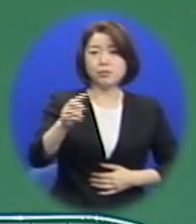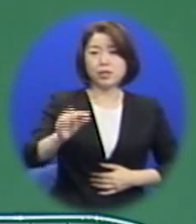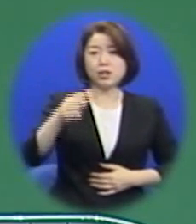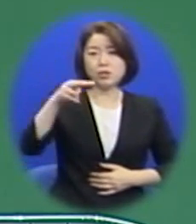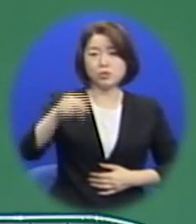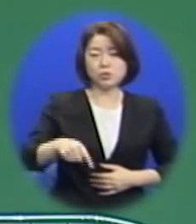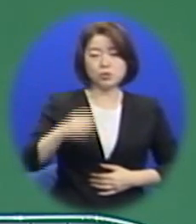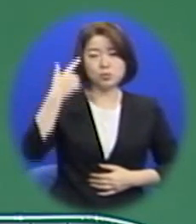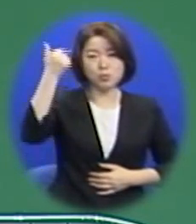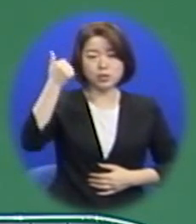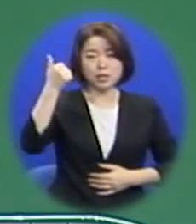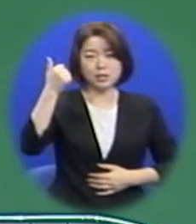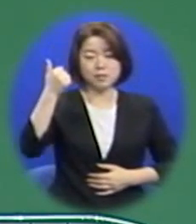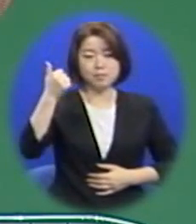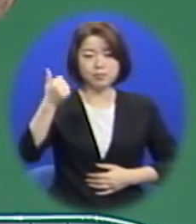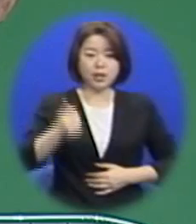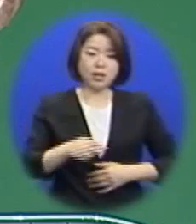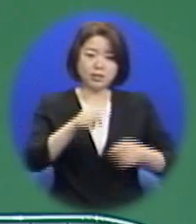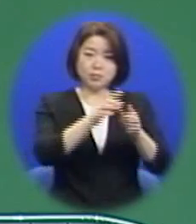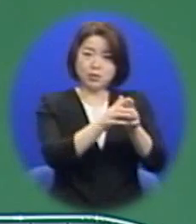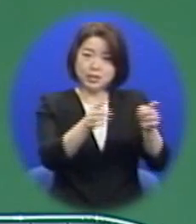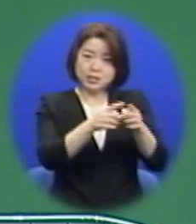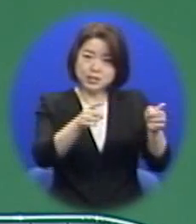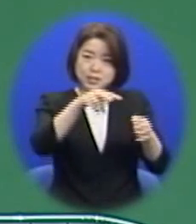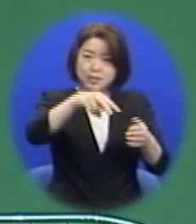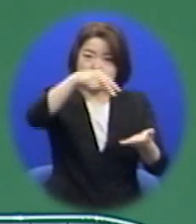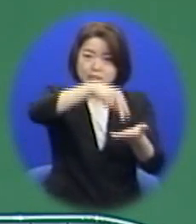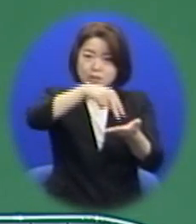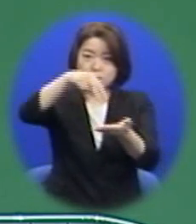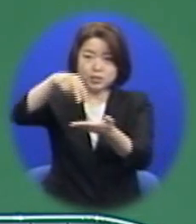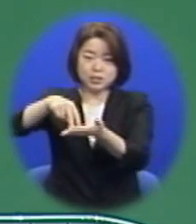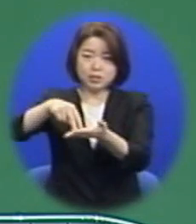텐데 인사들 하고 가십시오. 이렇게 광고를